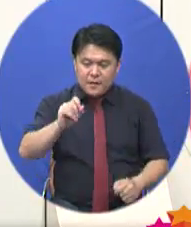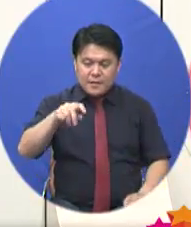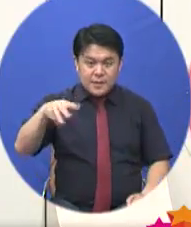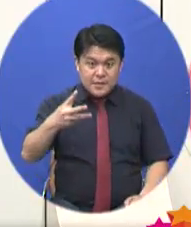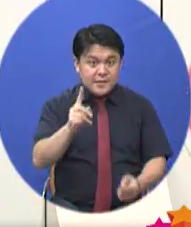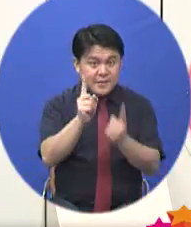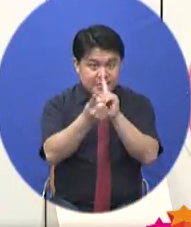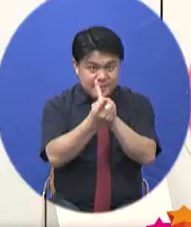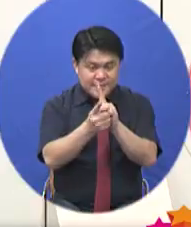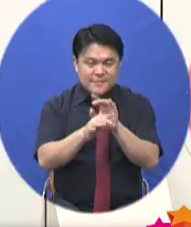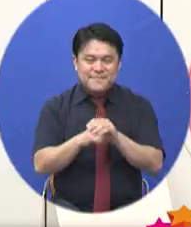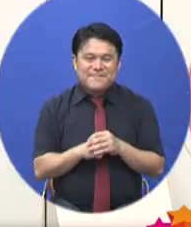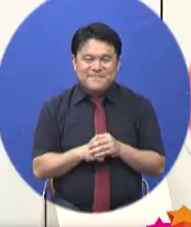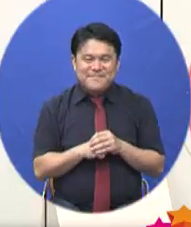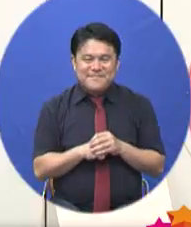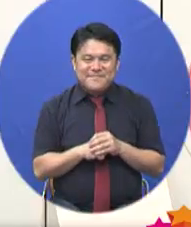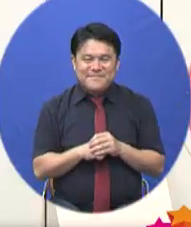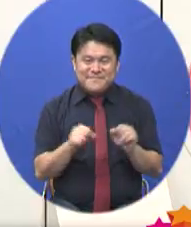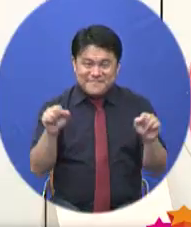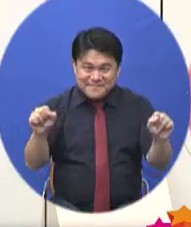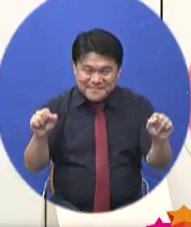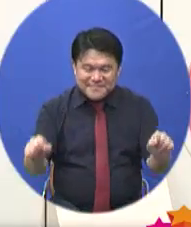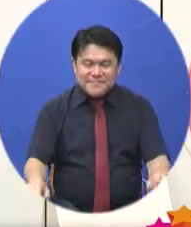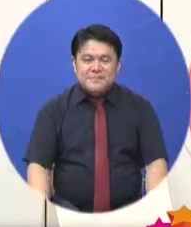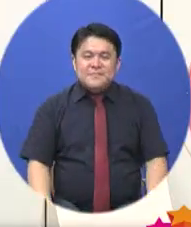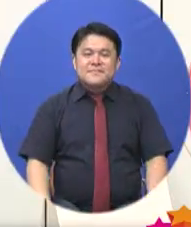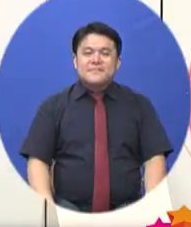배상길님 연결하겠습니다. 여보세요?